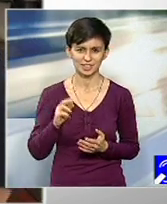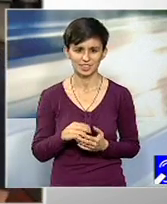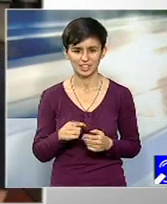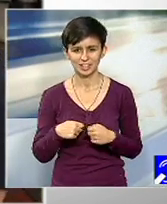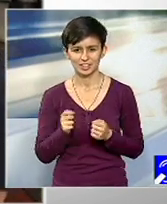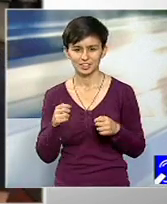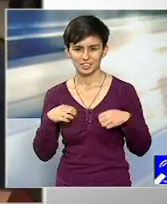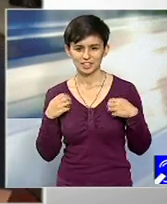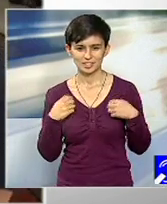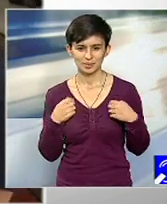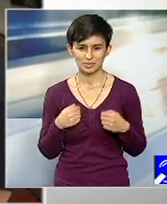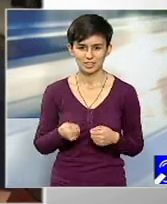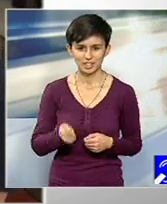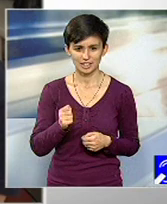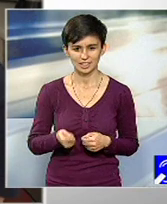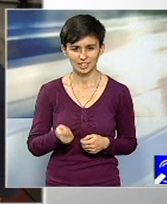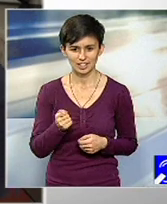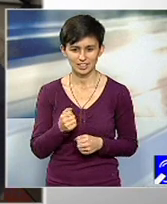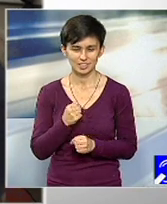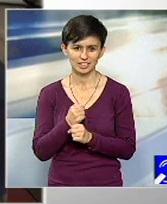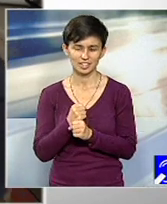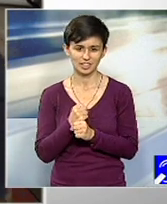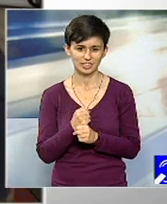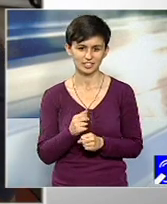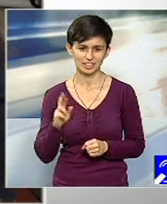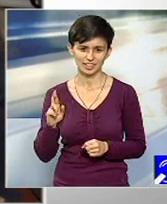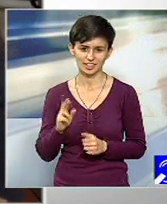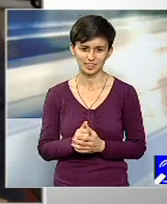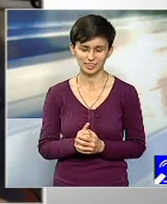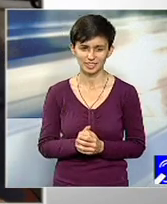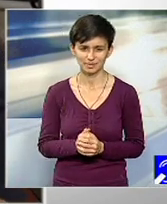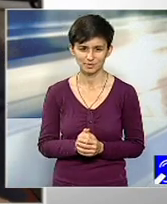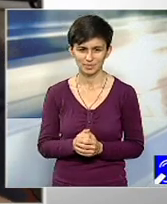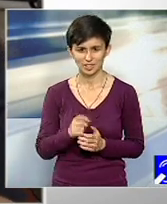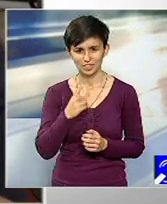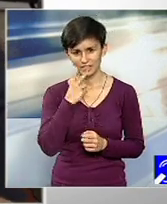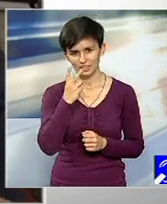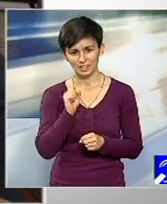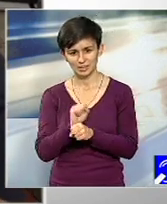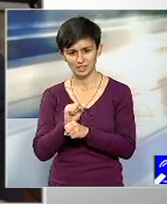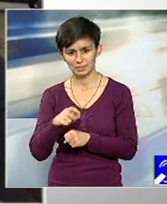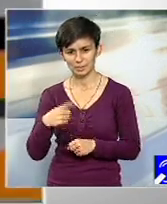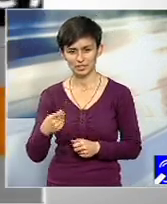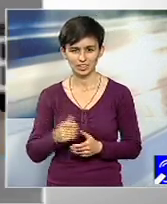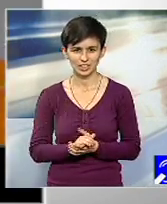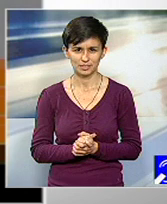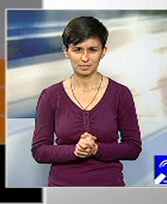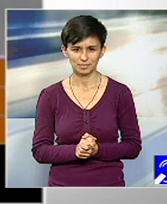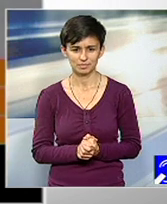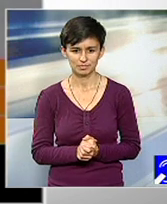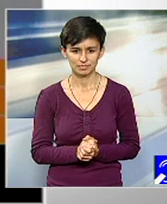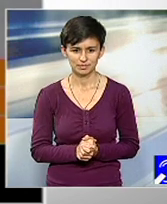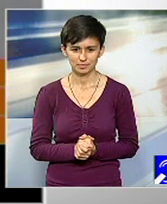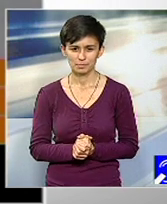nu? Plătitele făcute de Ralu. M-am trecut deja pe listă. Noi ne vedem săptămâna viitoare. La revedere!